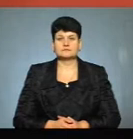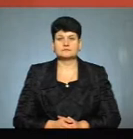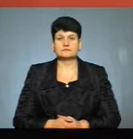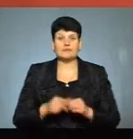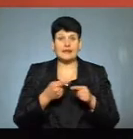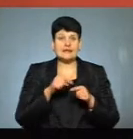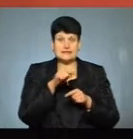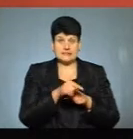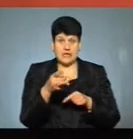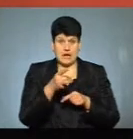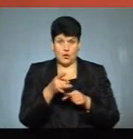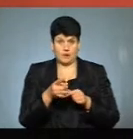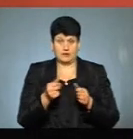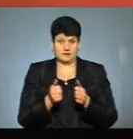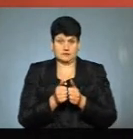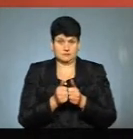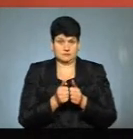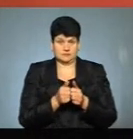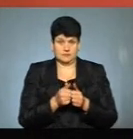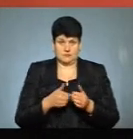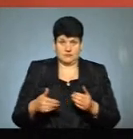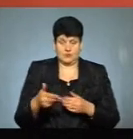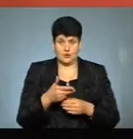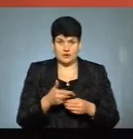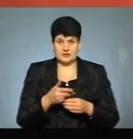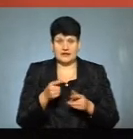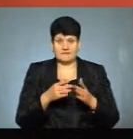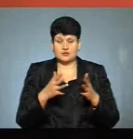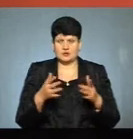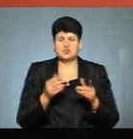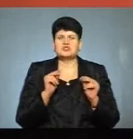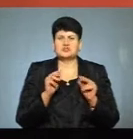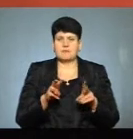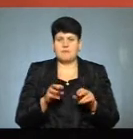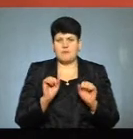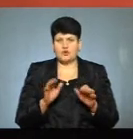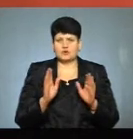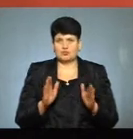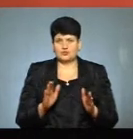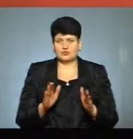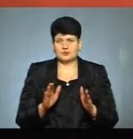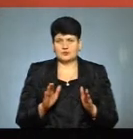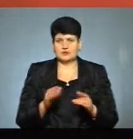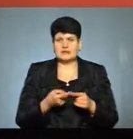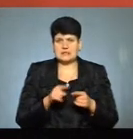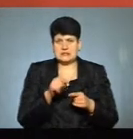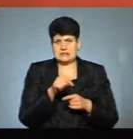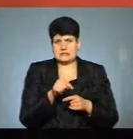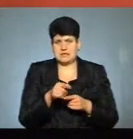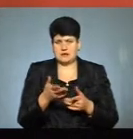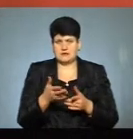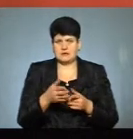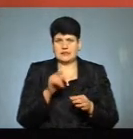Ці райони не межують між собою, там, де високий рівень. Тобто, чим може бути зумовлена така саме географія?